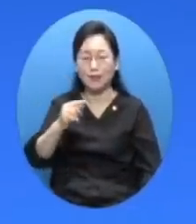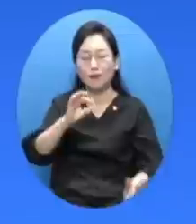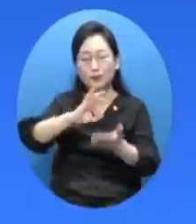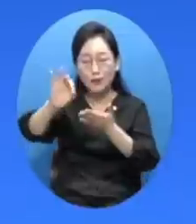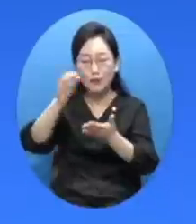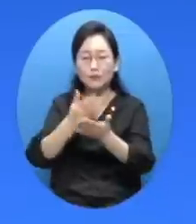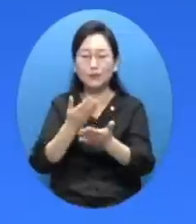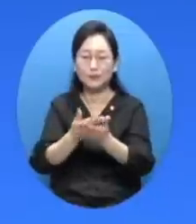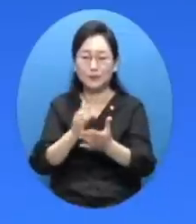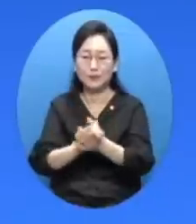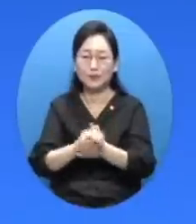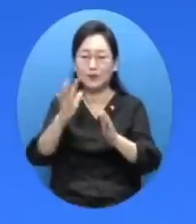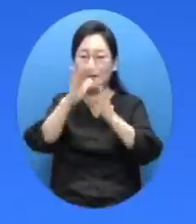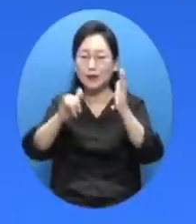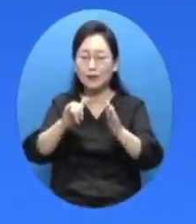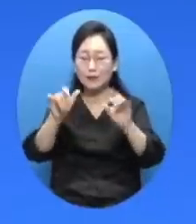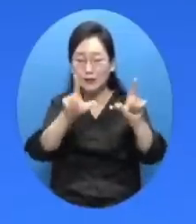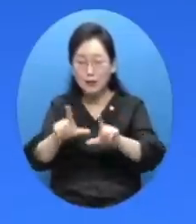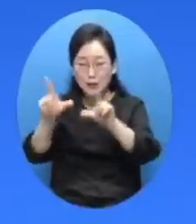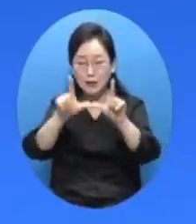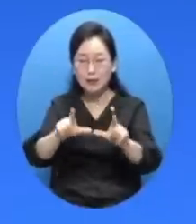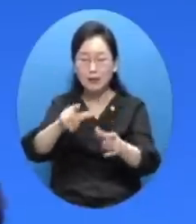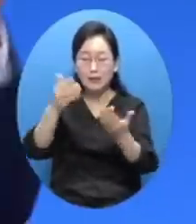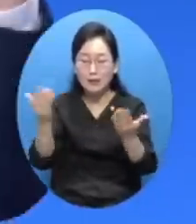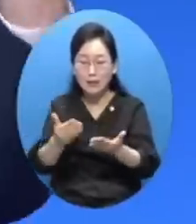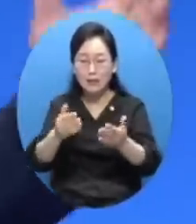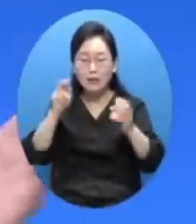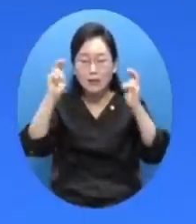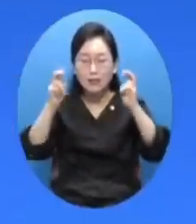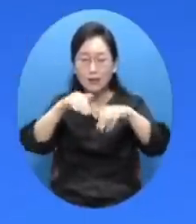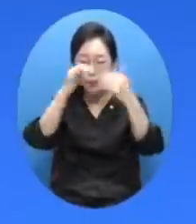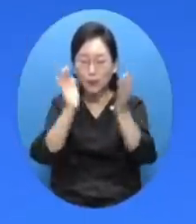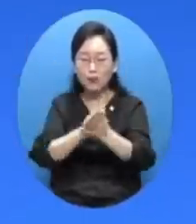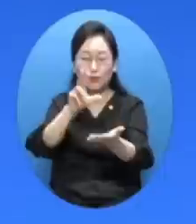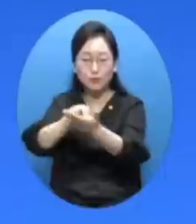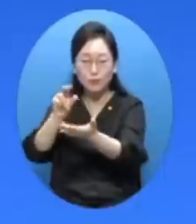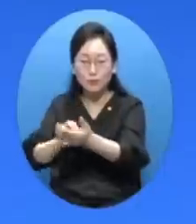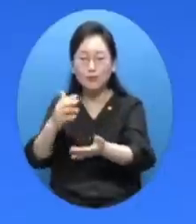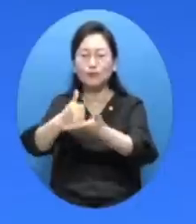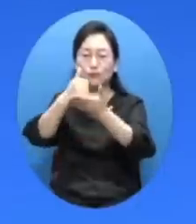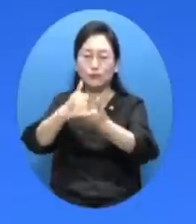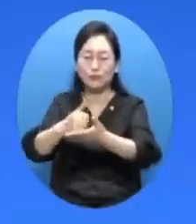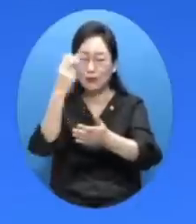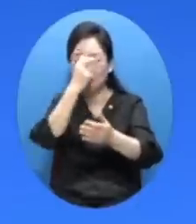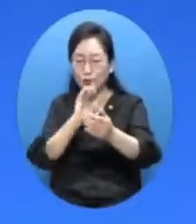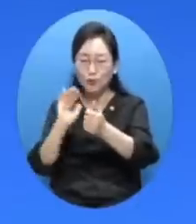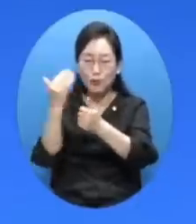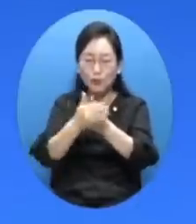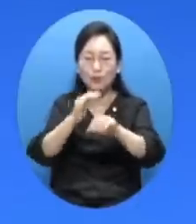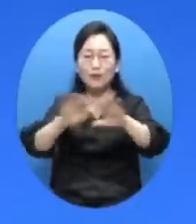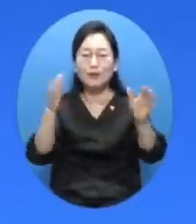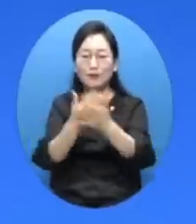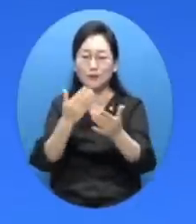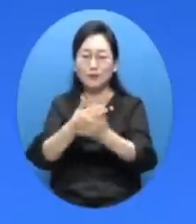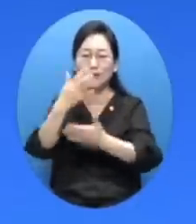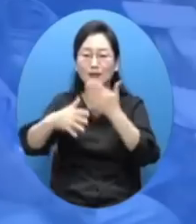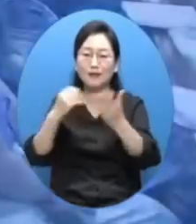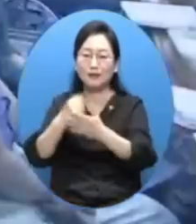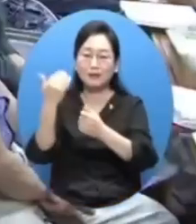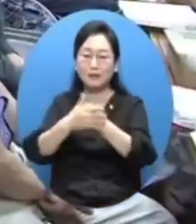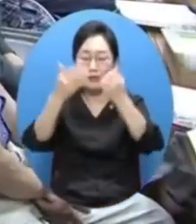주시고 가정의 문제, 생활의 문제, 직장의 문제, 사업의 문제 모든 문제 주님 돌보시고 해결하여서 하나님의 은혜가 임하게